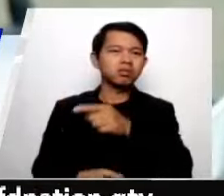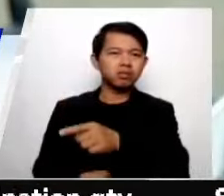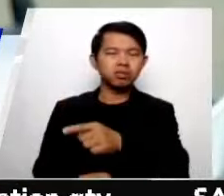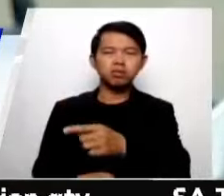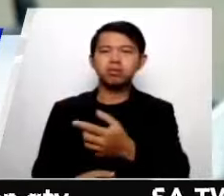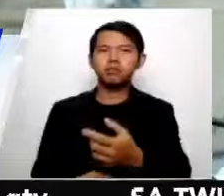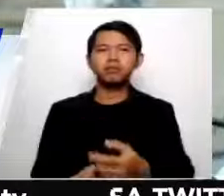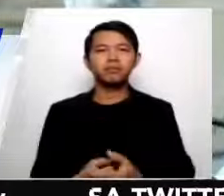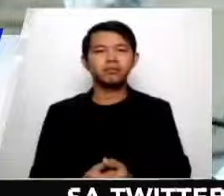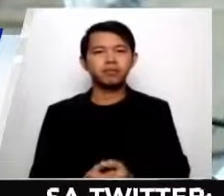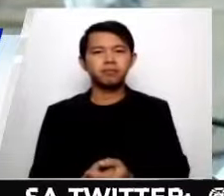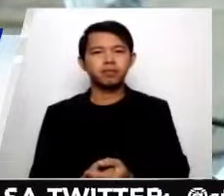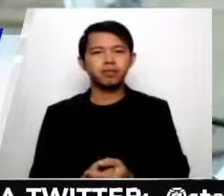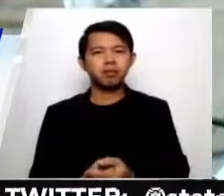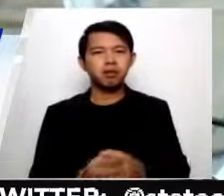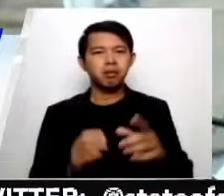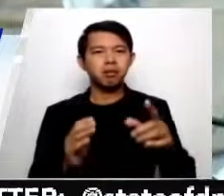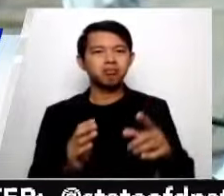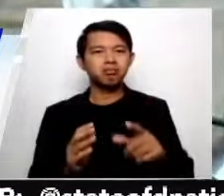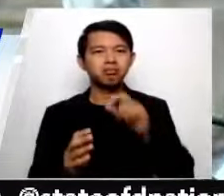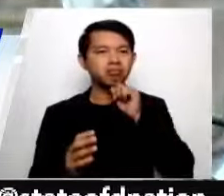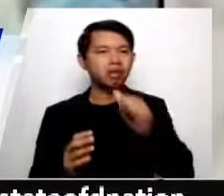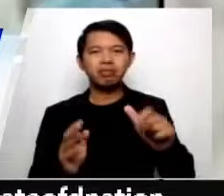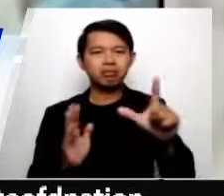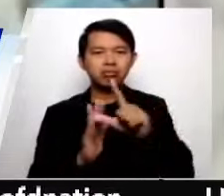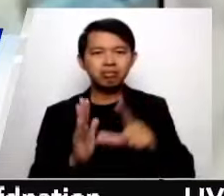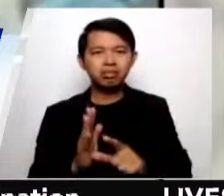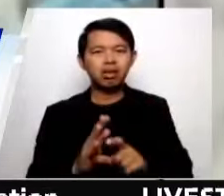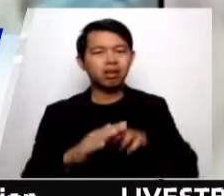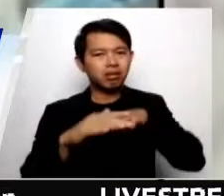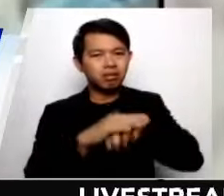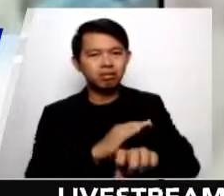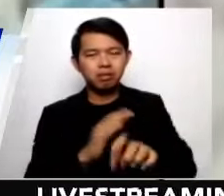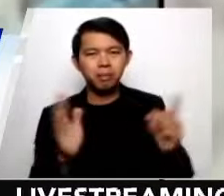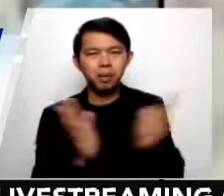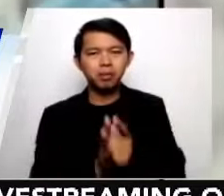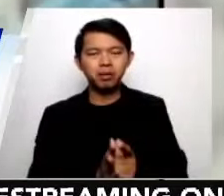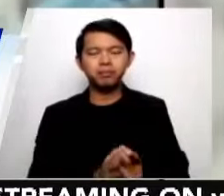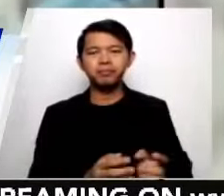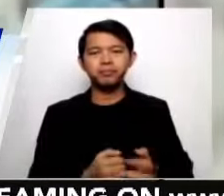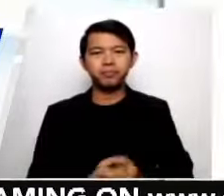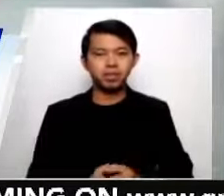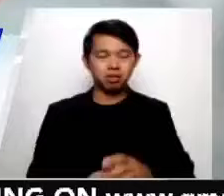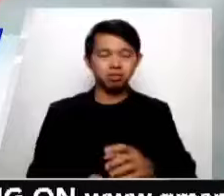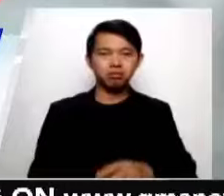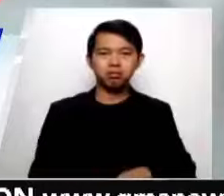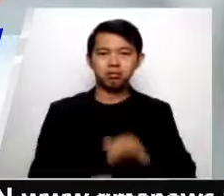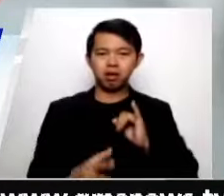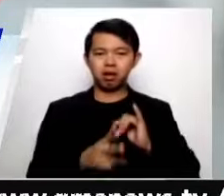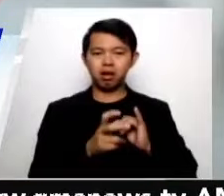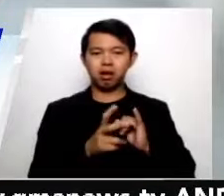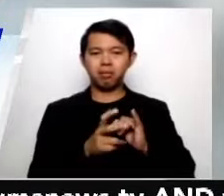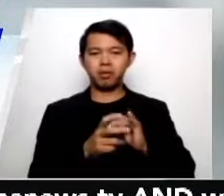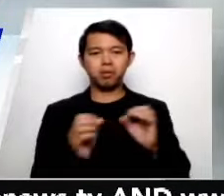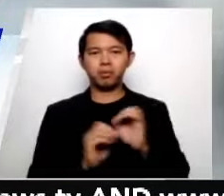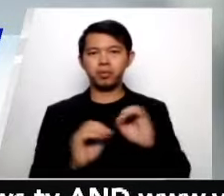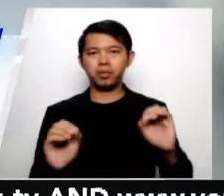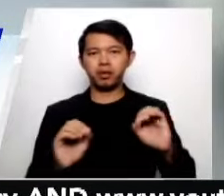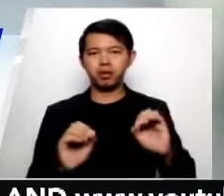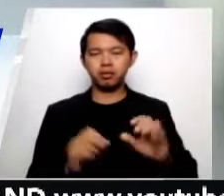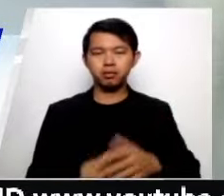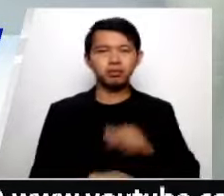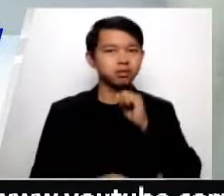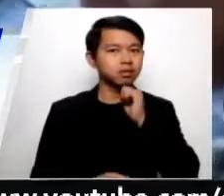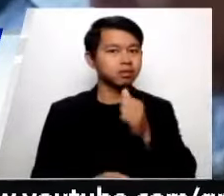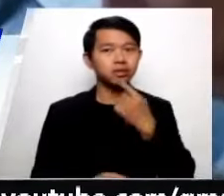Illegal entry. Nakabonet mga hinayupak na to. Wala kayong body camera. Hindi nyo sinabi kung sino ang purpose na